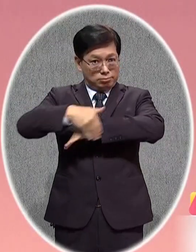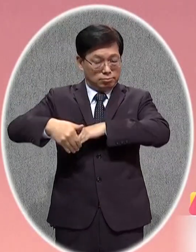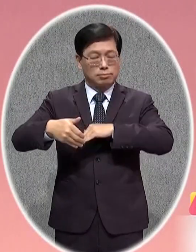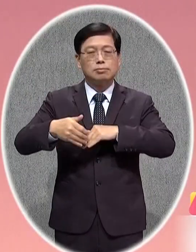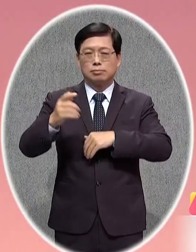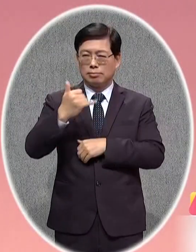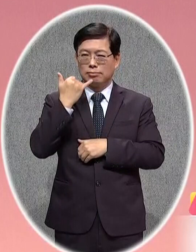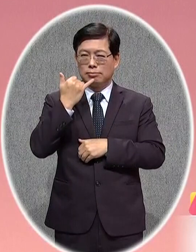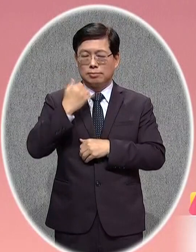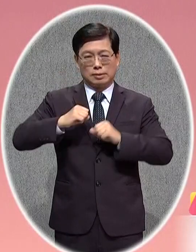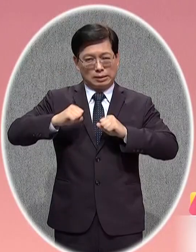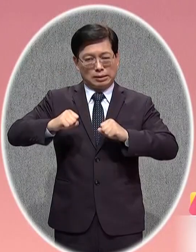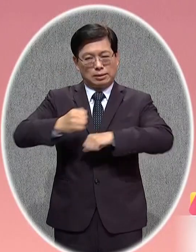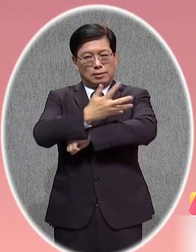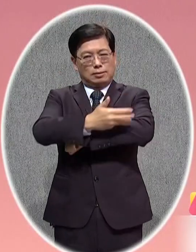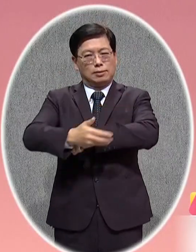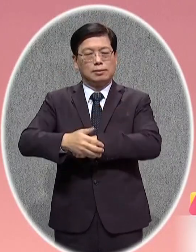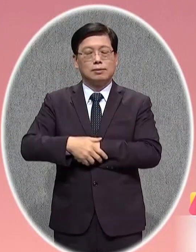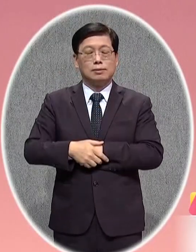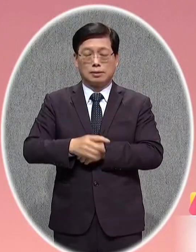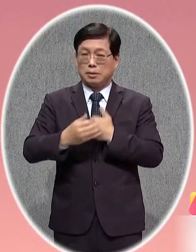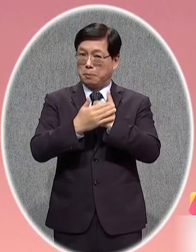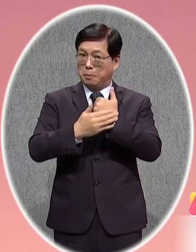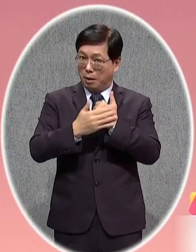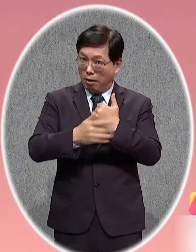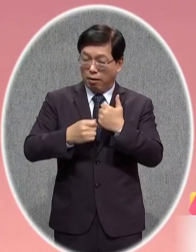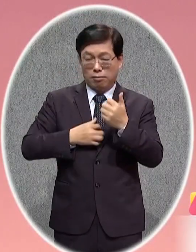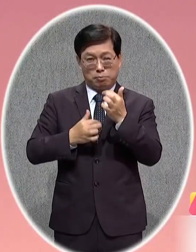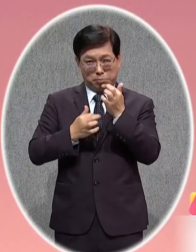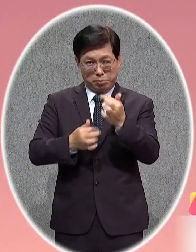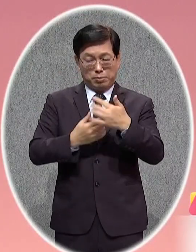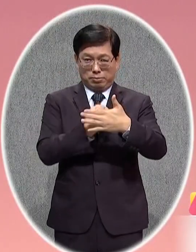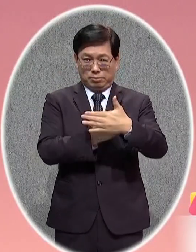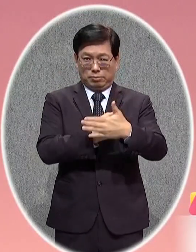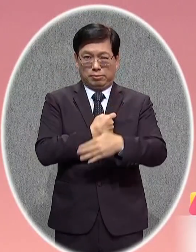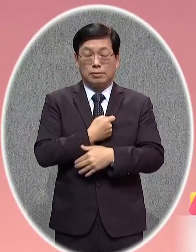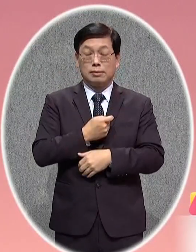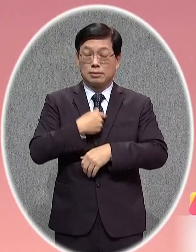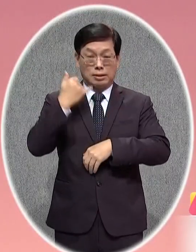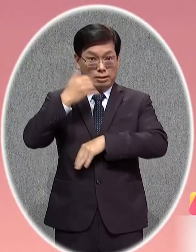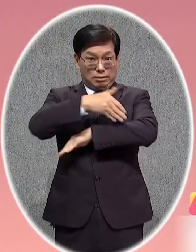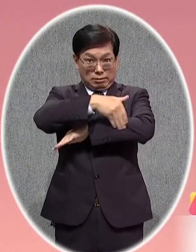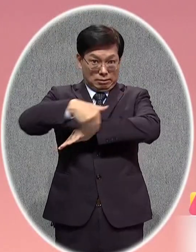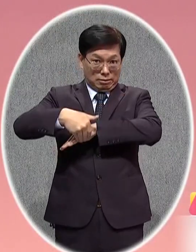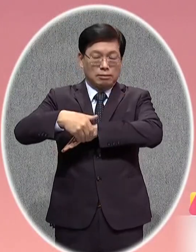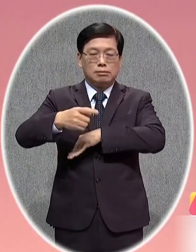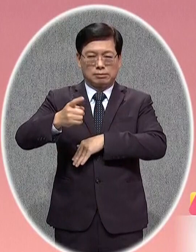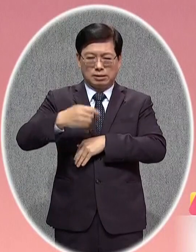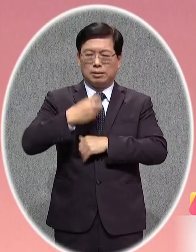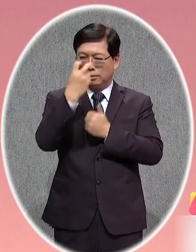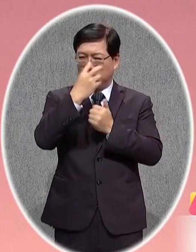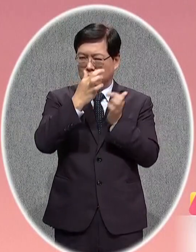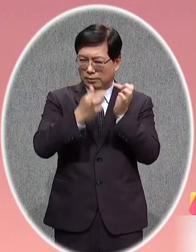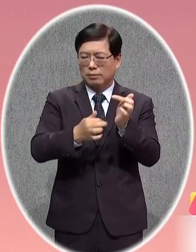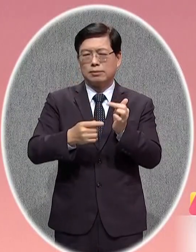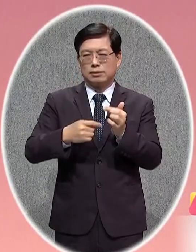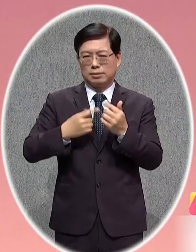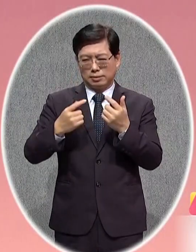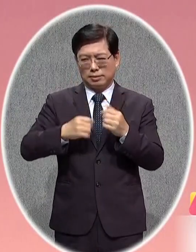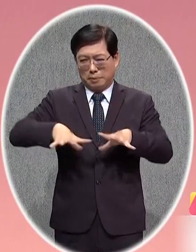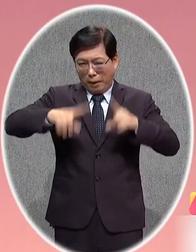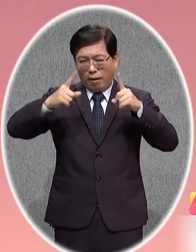我们才有健康的溪流。我们要完整的保留下来我们的海岸线，我们要好好的照顾我们的溪